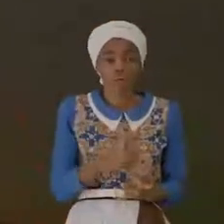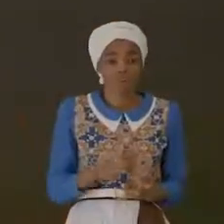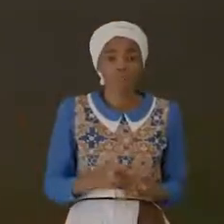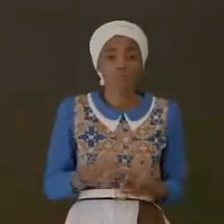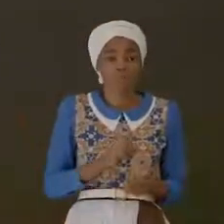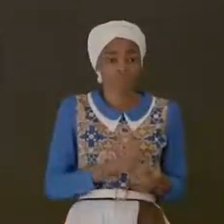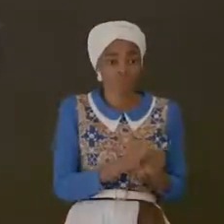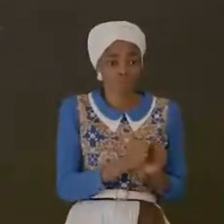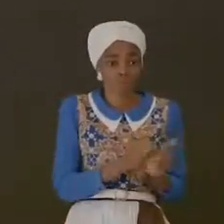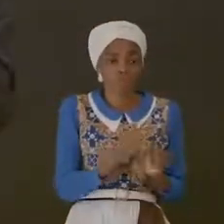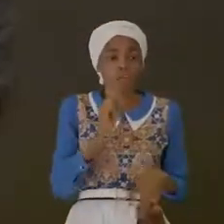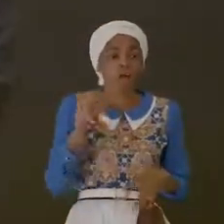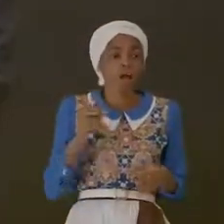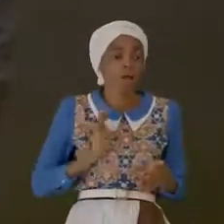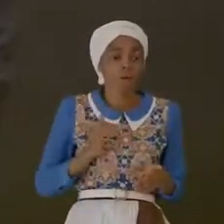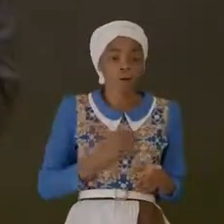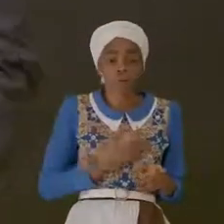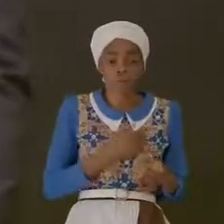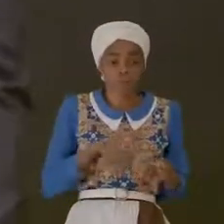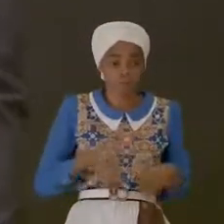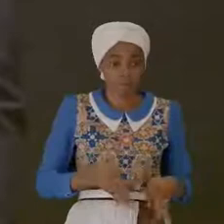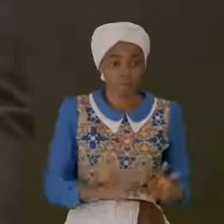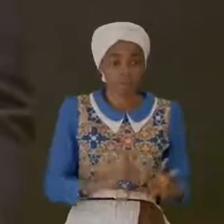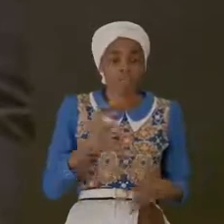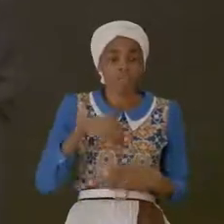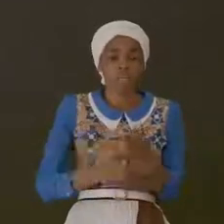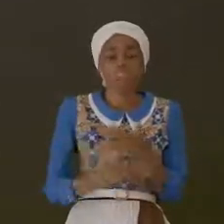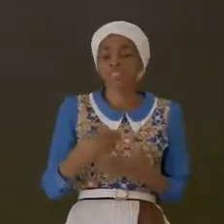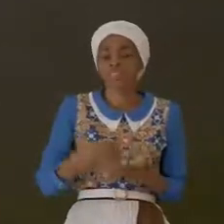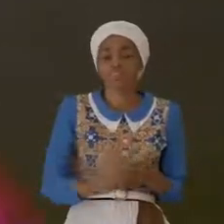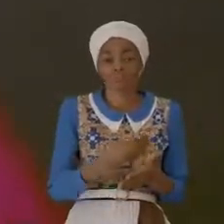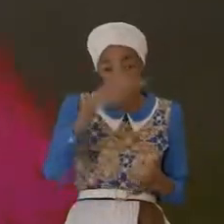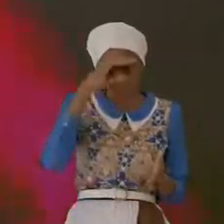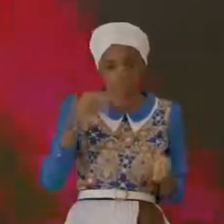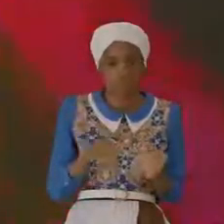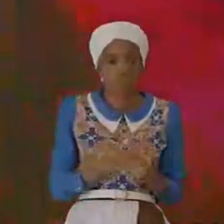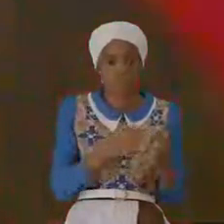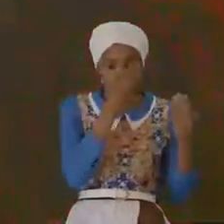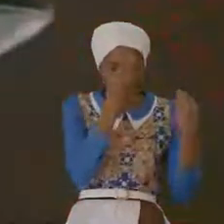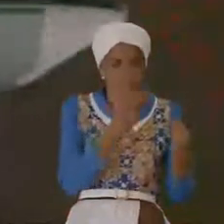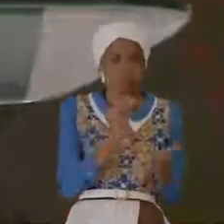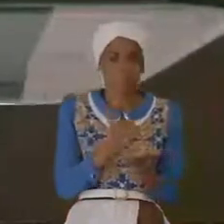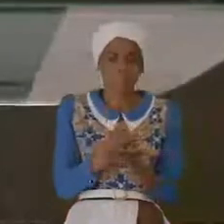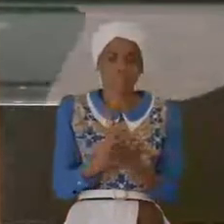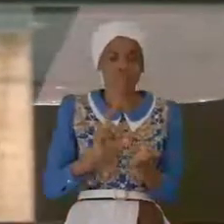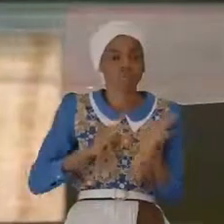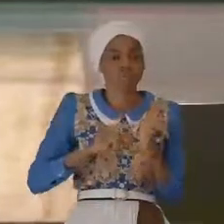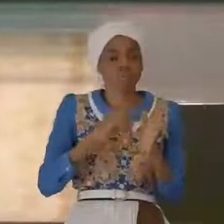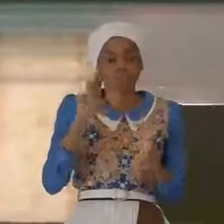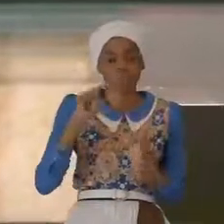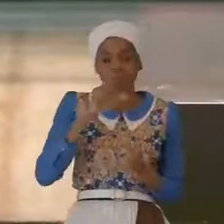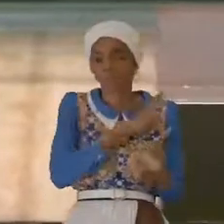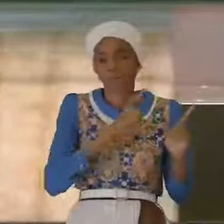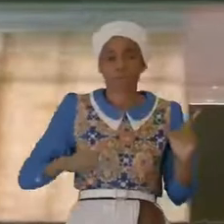place et notre position dans la nouvelle alliance, obéir à la vérité révélée par le Seigneur. Oui, c'est